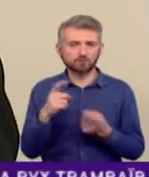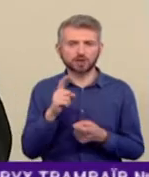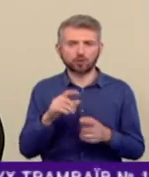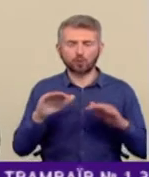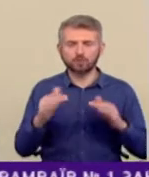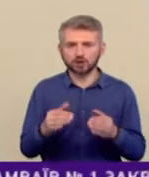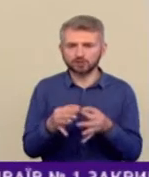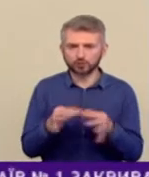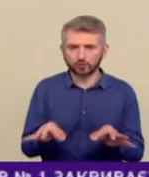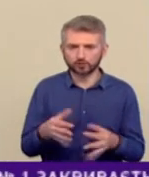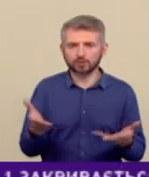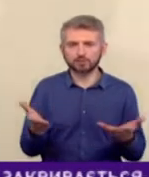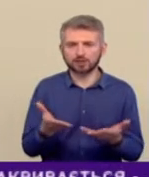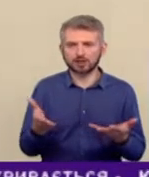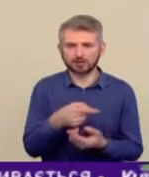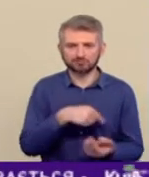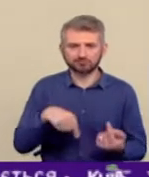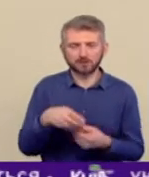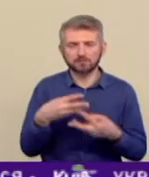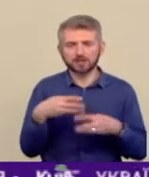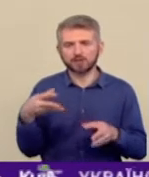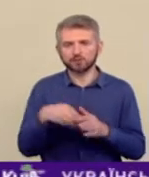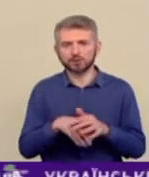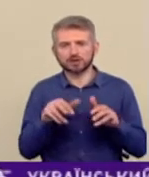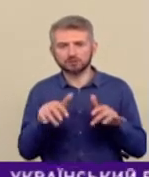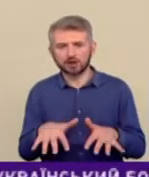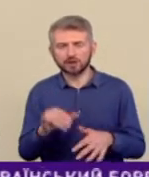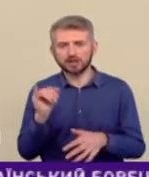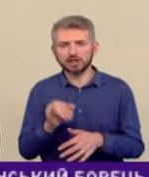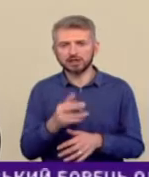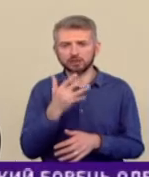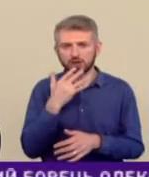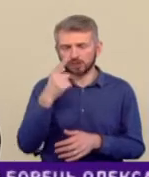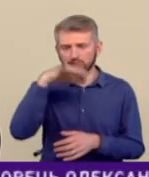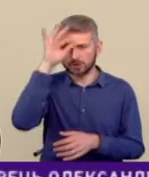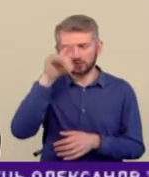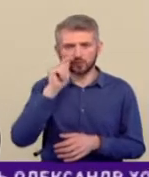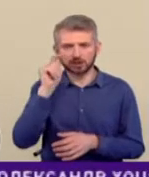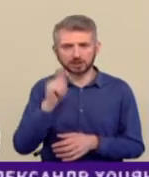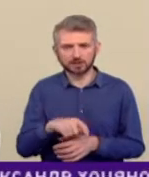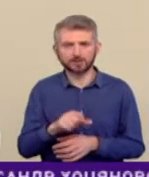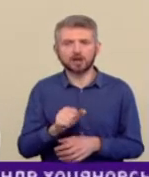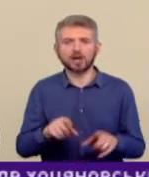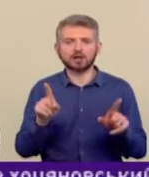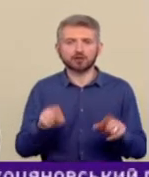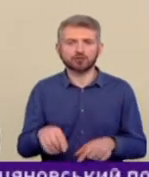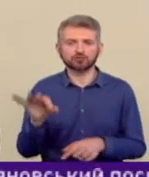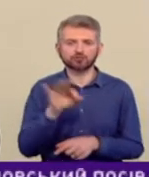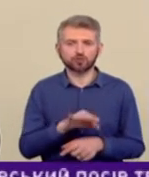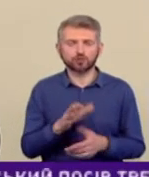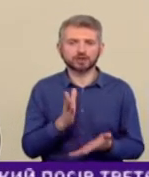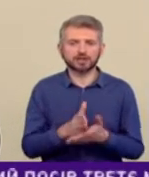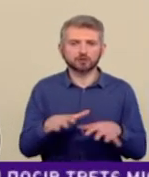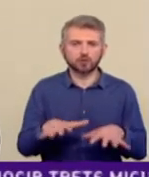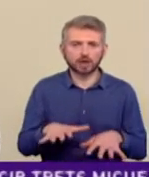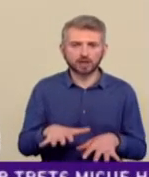обмеженим доступом, яка циркулювала у Міністерстві внутрішніх справ і Національній поліції України, а також щодо дислокації